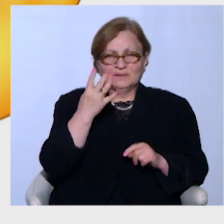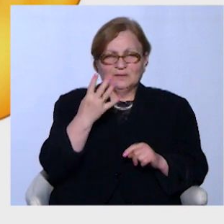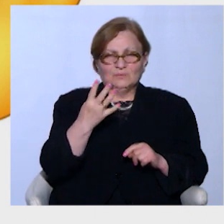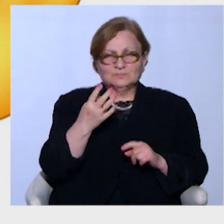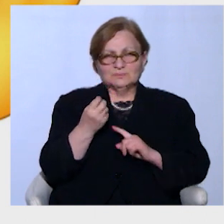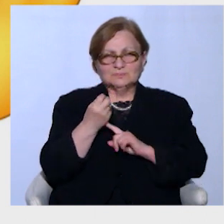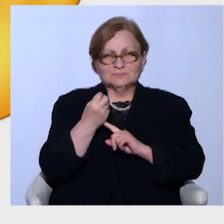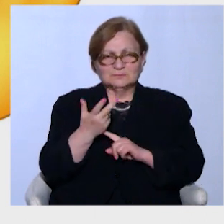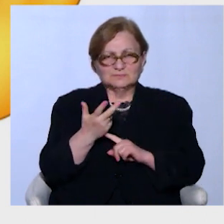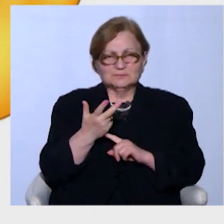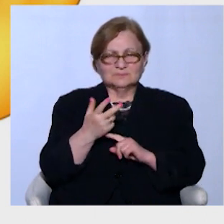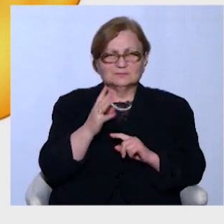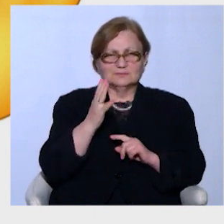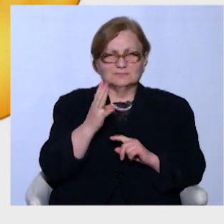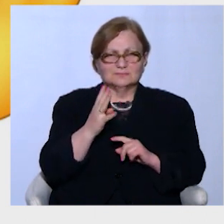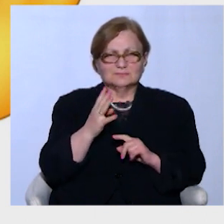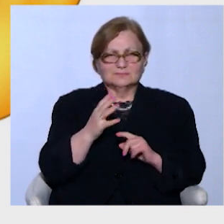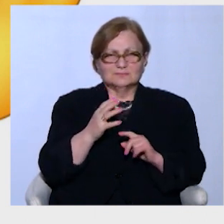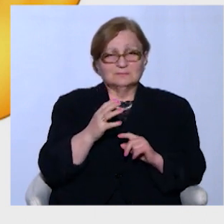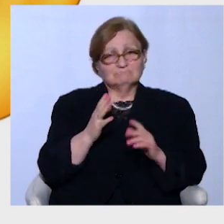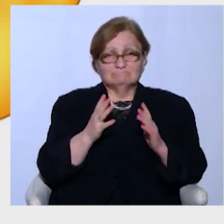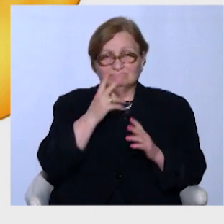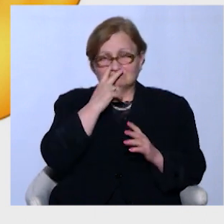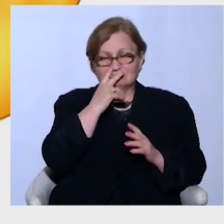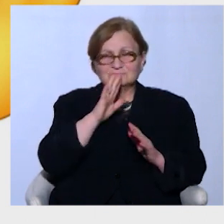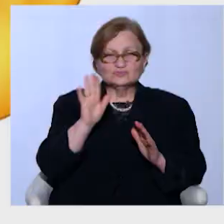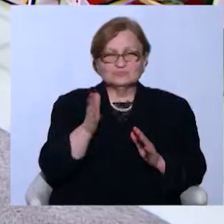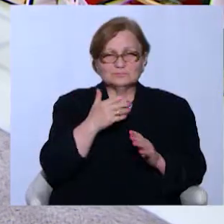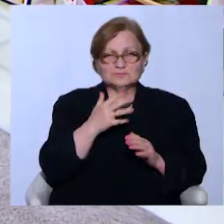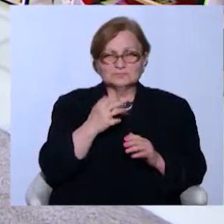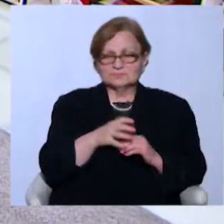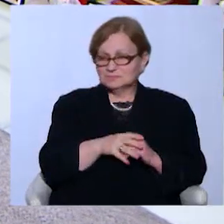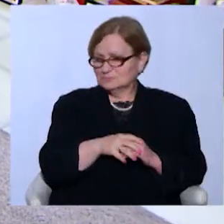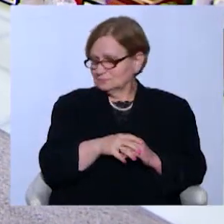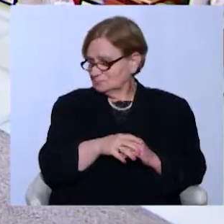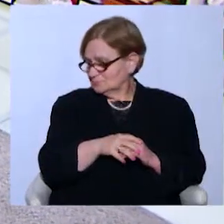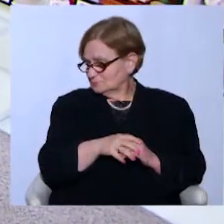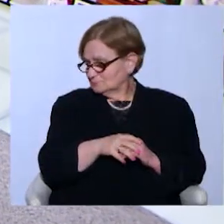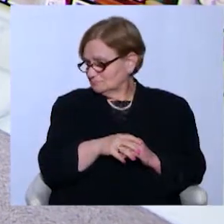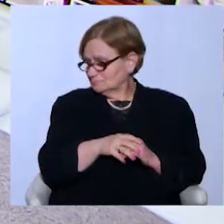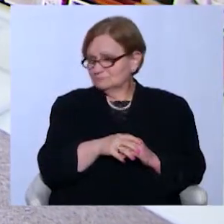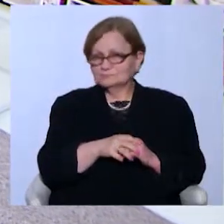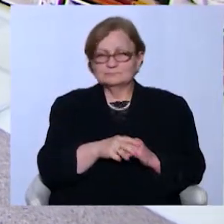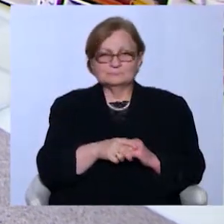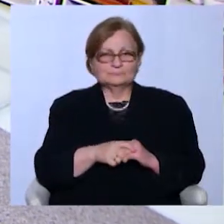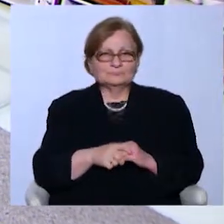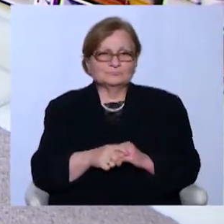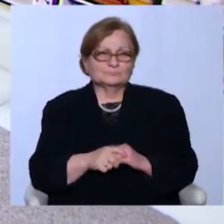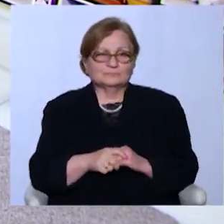იქ ორი წერი არ გამოდის, მაგრამ შემდეგი სლაიდი უნახოთ. თურმე რა შეასაქმე?